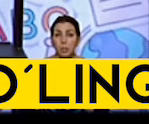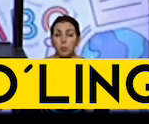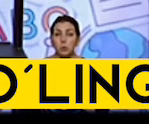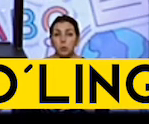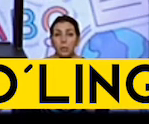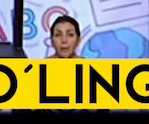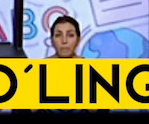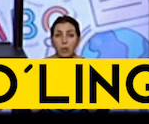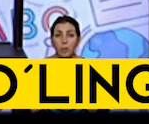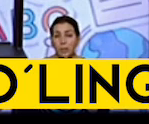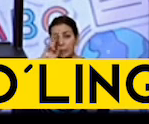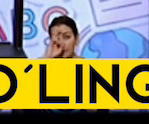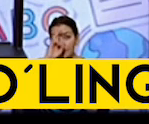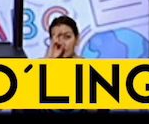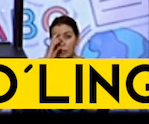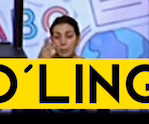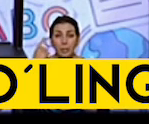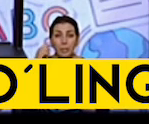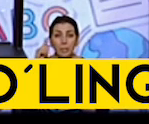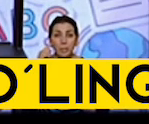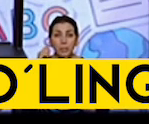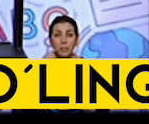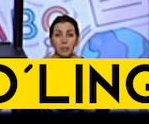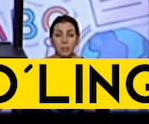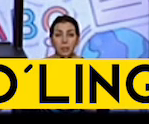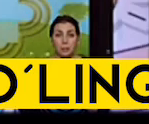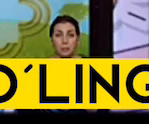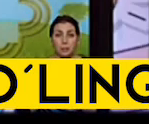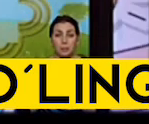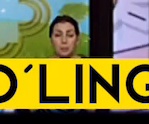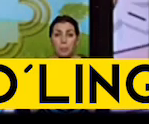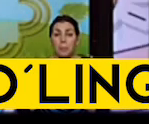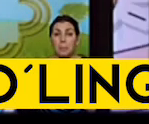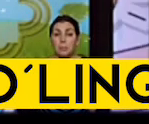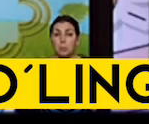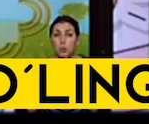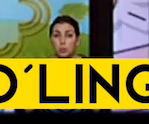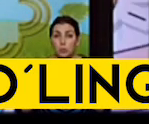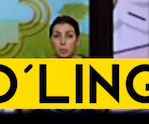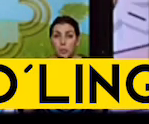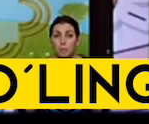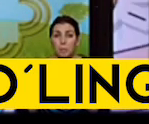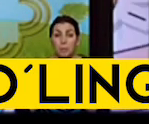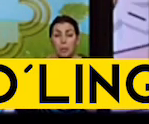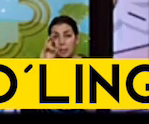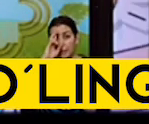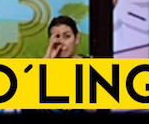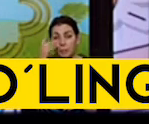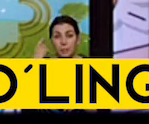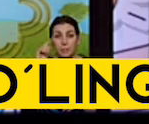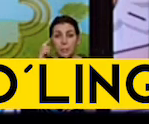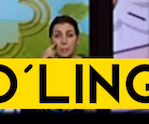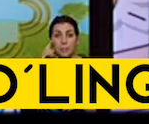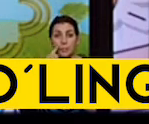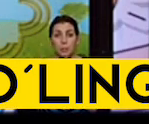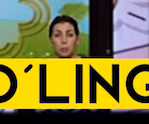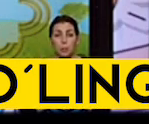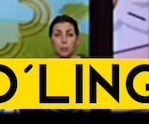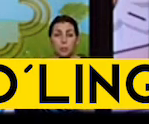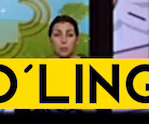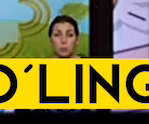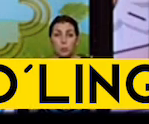Bu savol davlat ertagiga taalluqli. Biz bolajonlar davlat ertagini o'tdik,